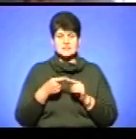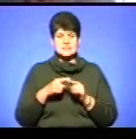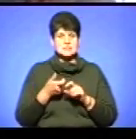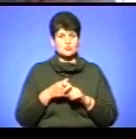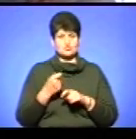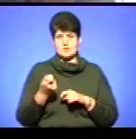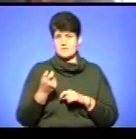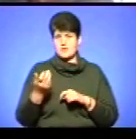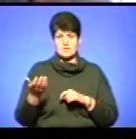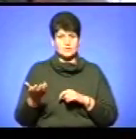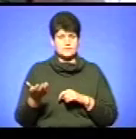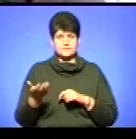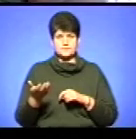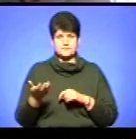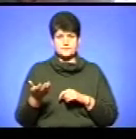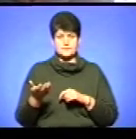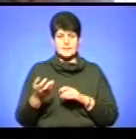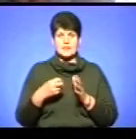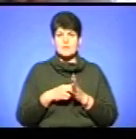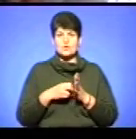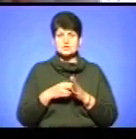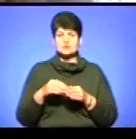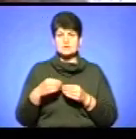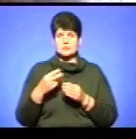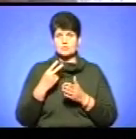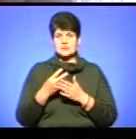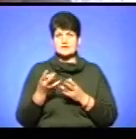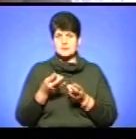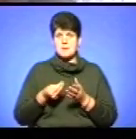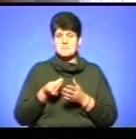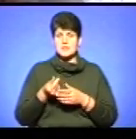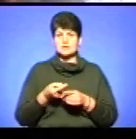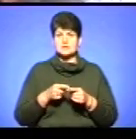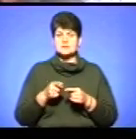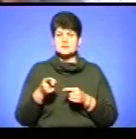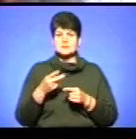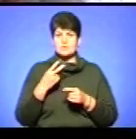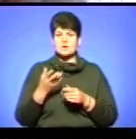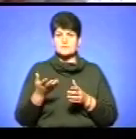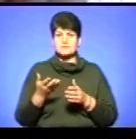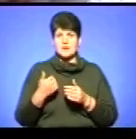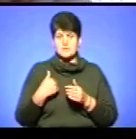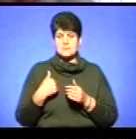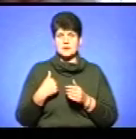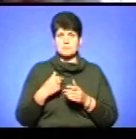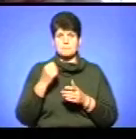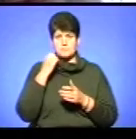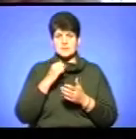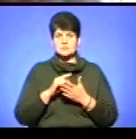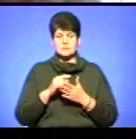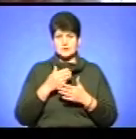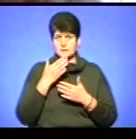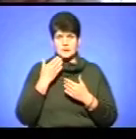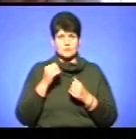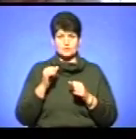мало. І на пошті, щоб здати показник, треба платити за це, за показники. А ми пенсіонери, ми не